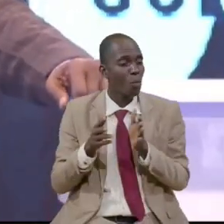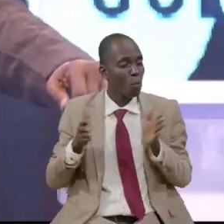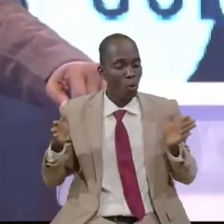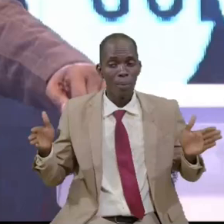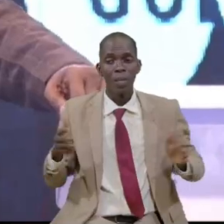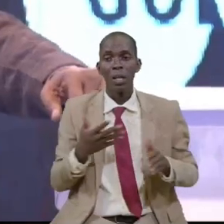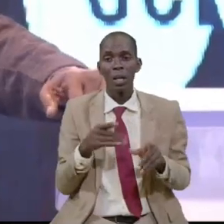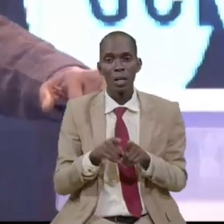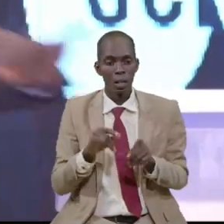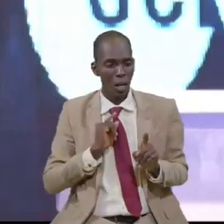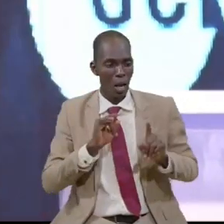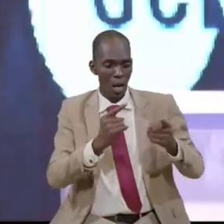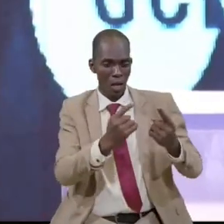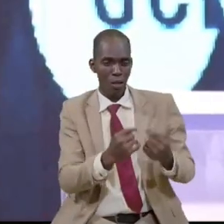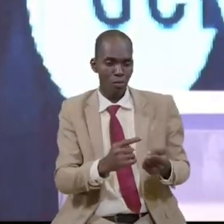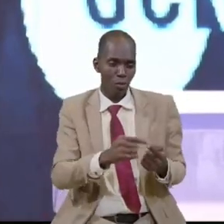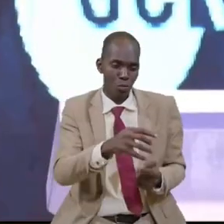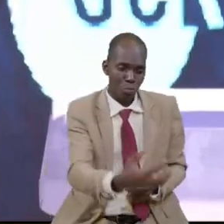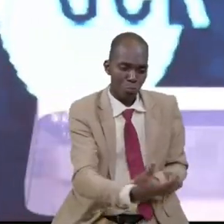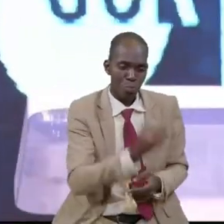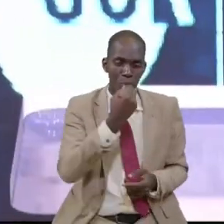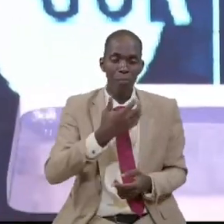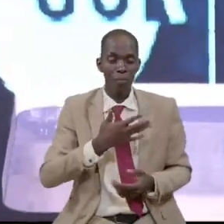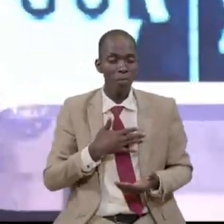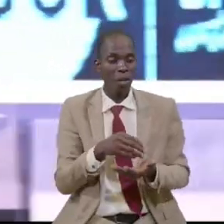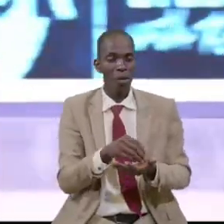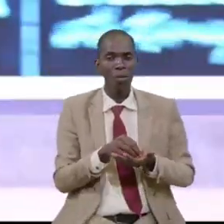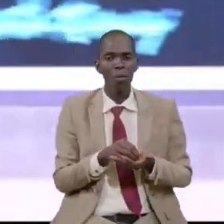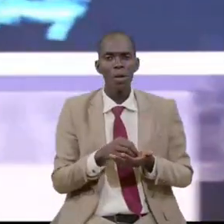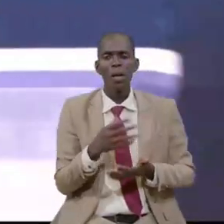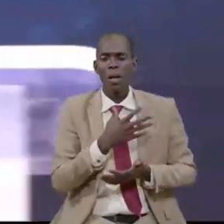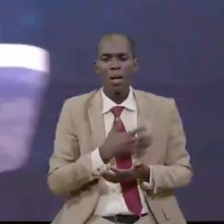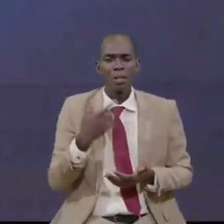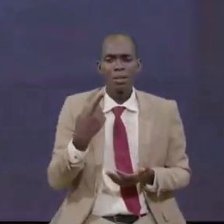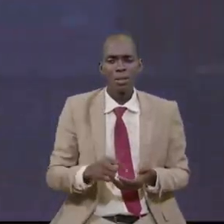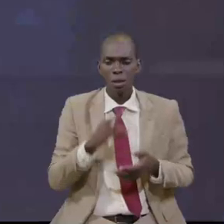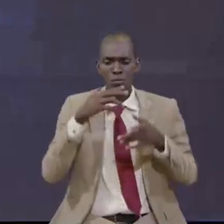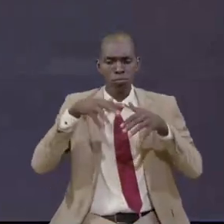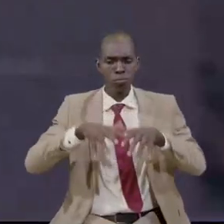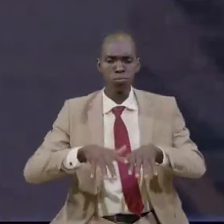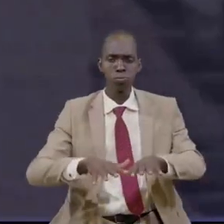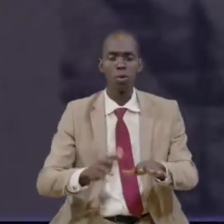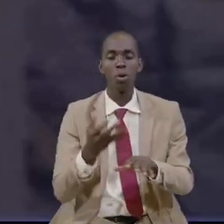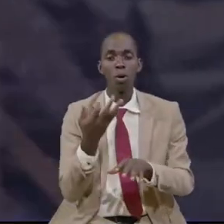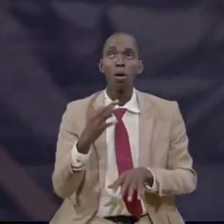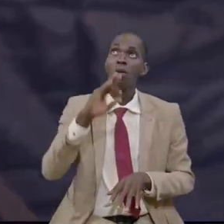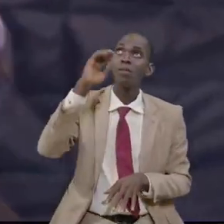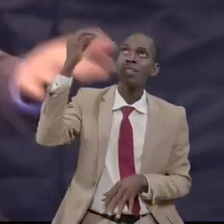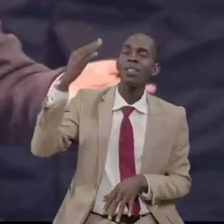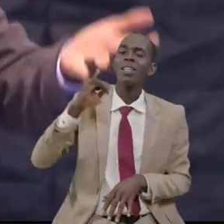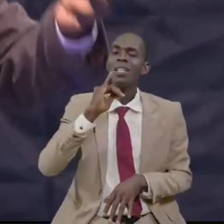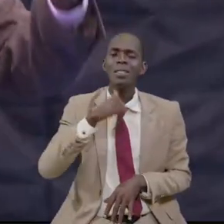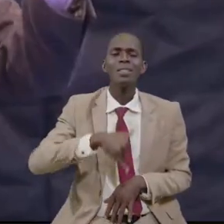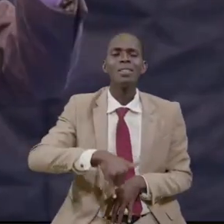portion de la grâce. Et l'océan de la grâce est